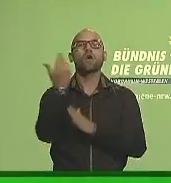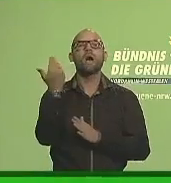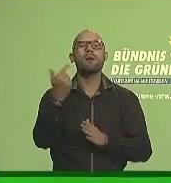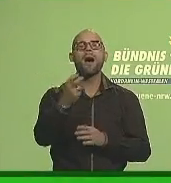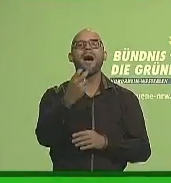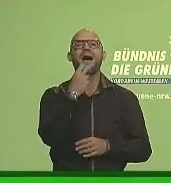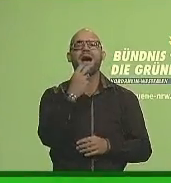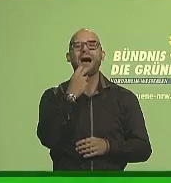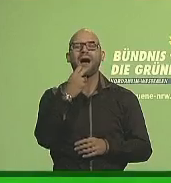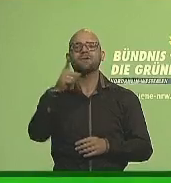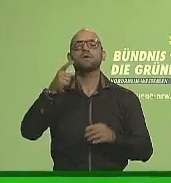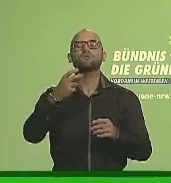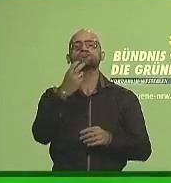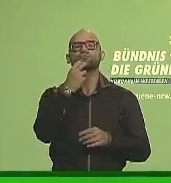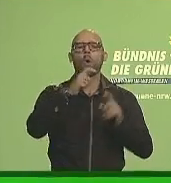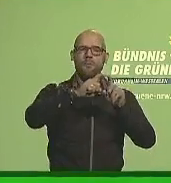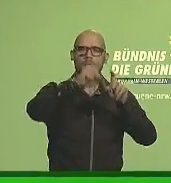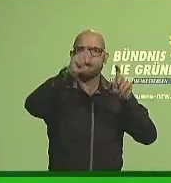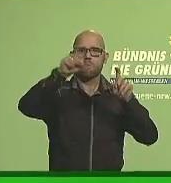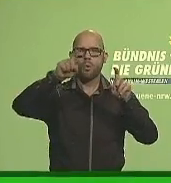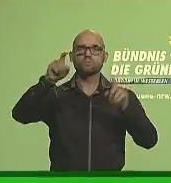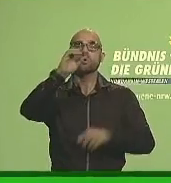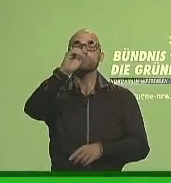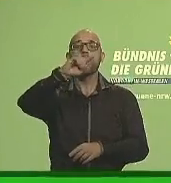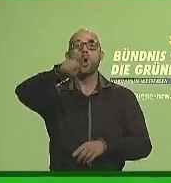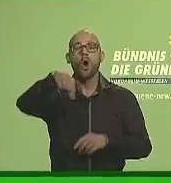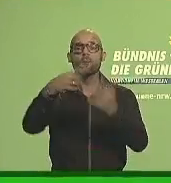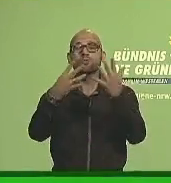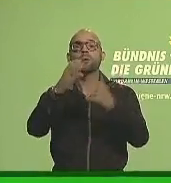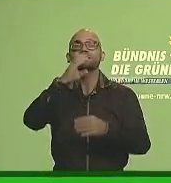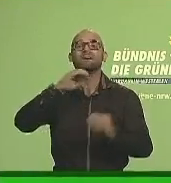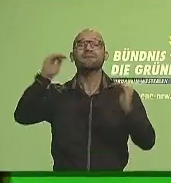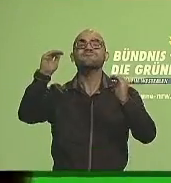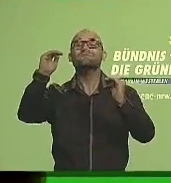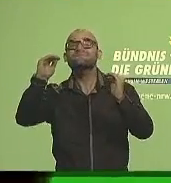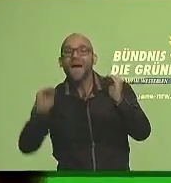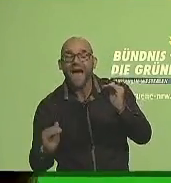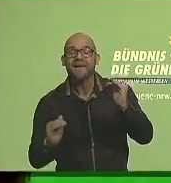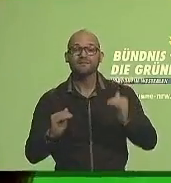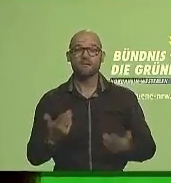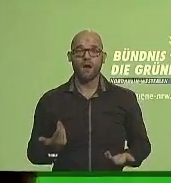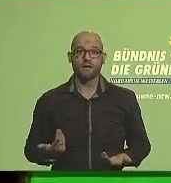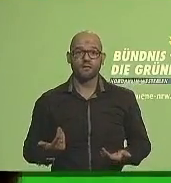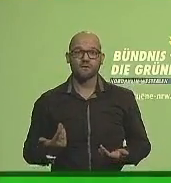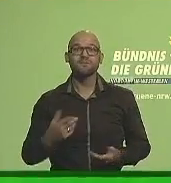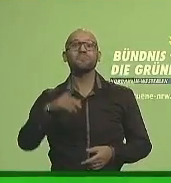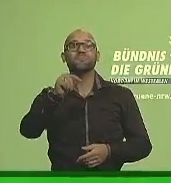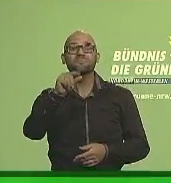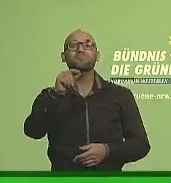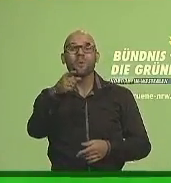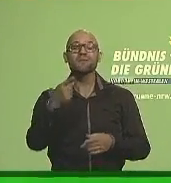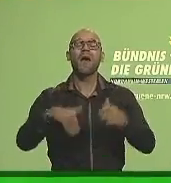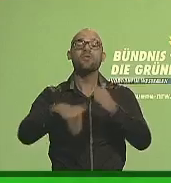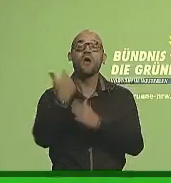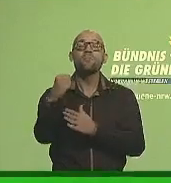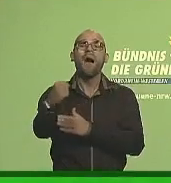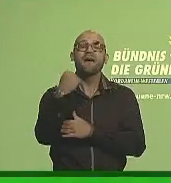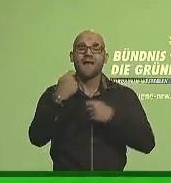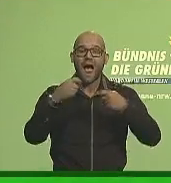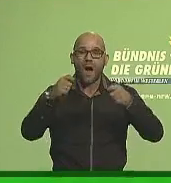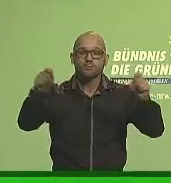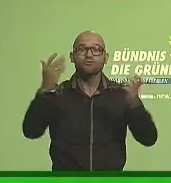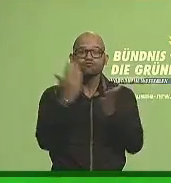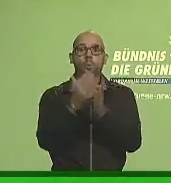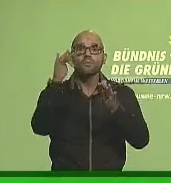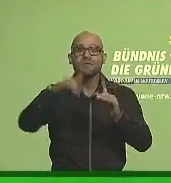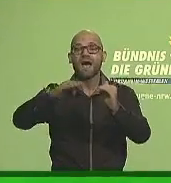der Strombörse um 0,9 Cent gesenkt haben, dann haben wir am Ende eine Preissenkung durch den Ausbau der Erneuerbaren und keine